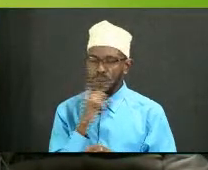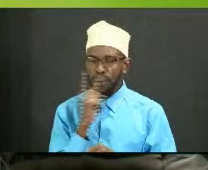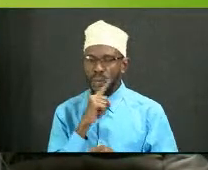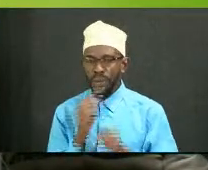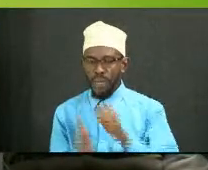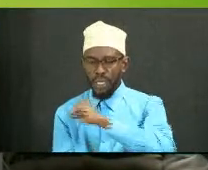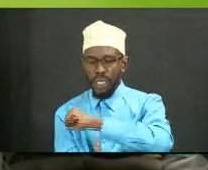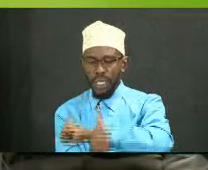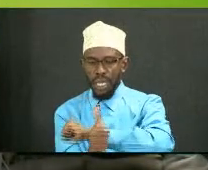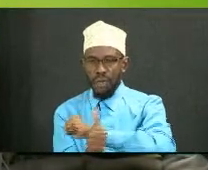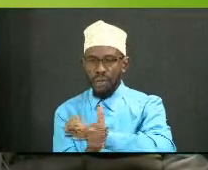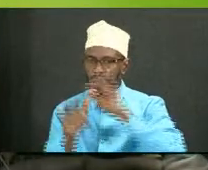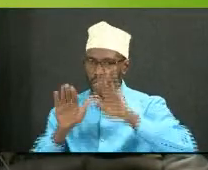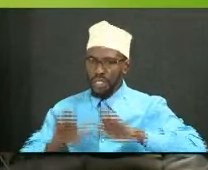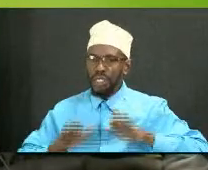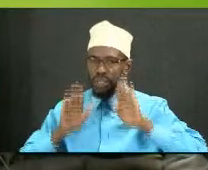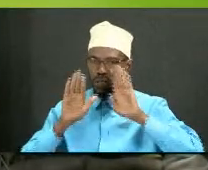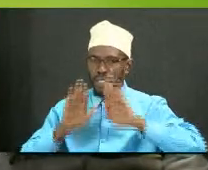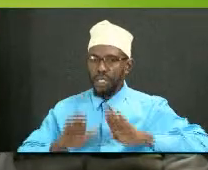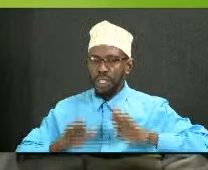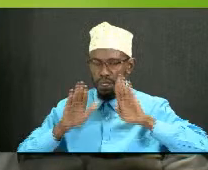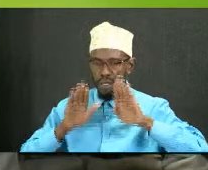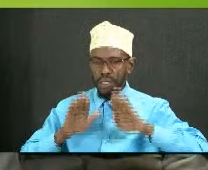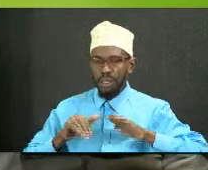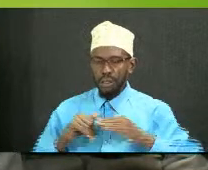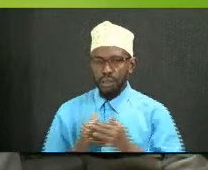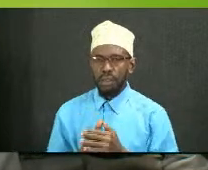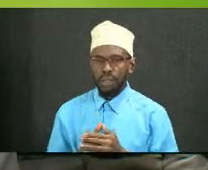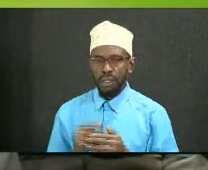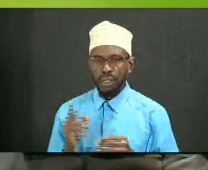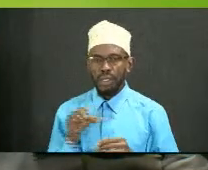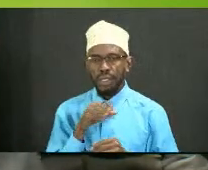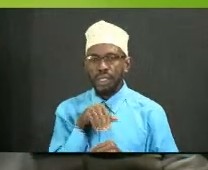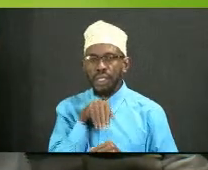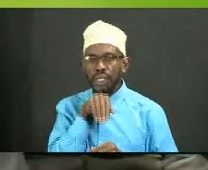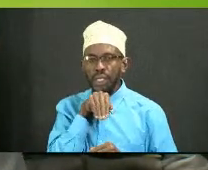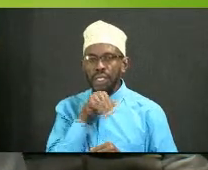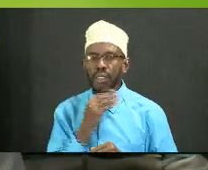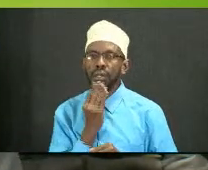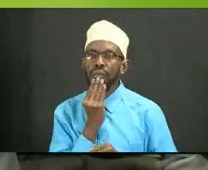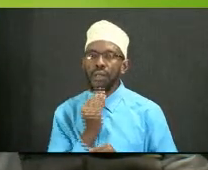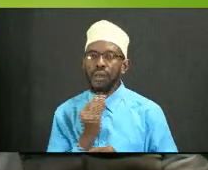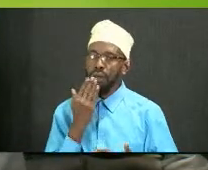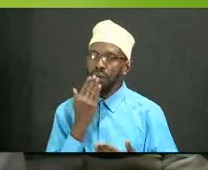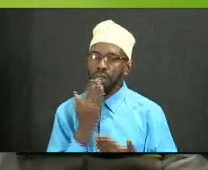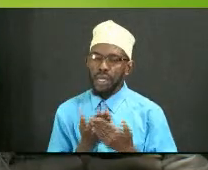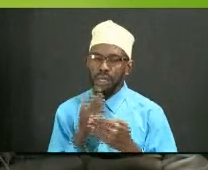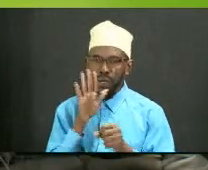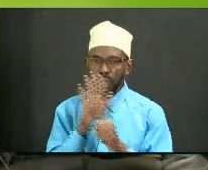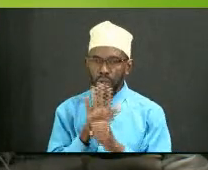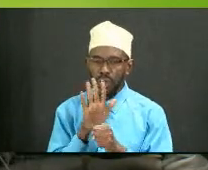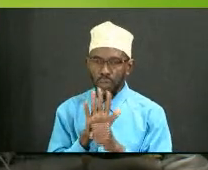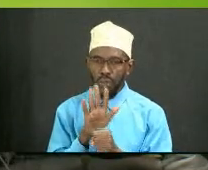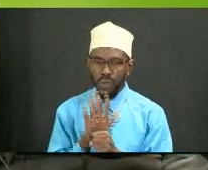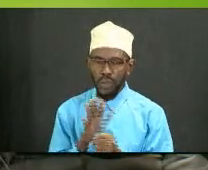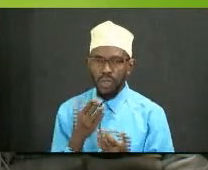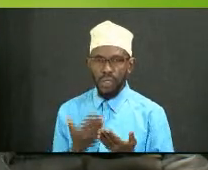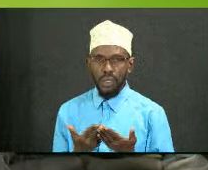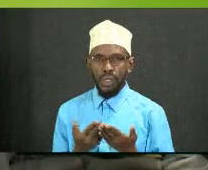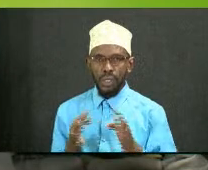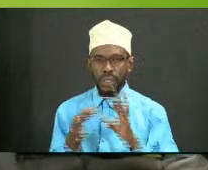ya hatari ni kauli ambayo umeweza kumalizia nayo Sheikh Badru Jafar. Asante sana kwa kuweza kujumuika nasi